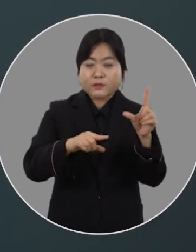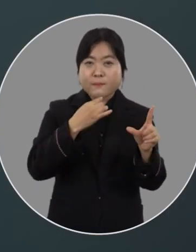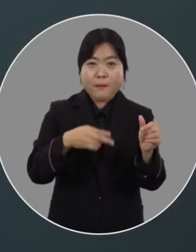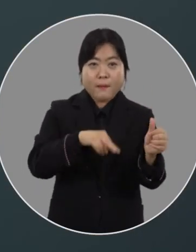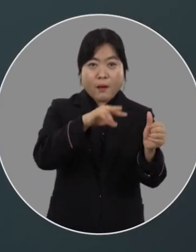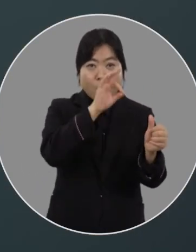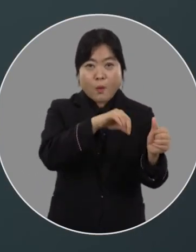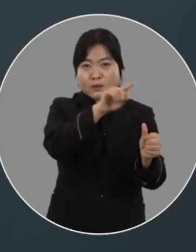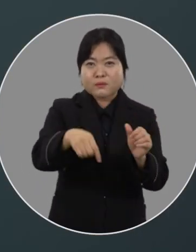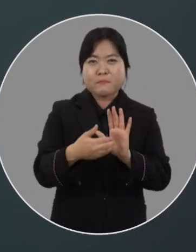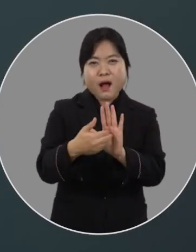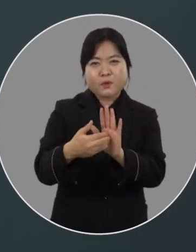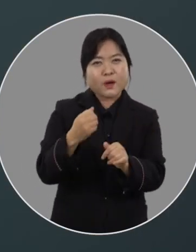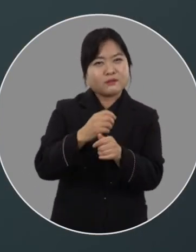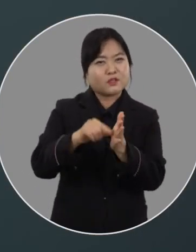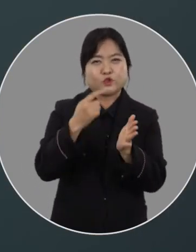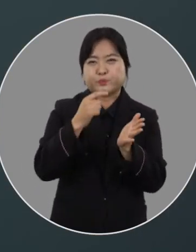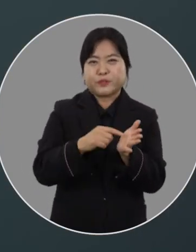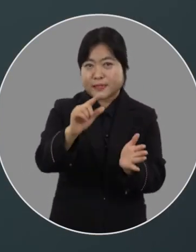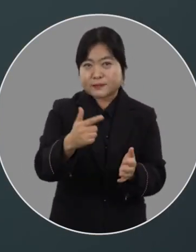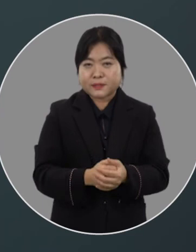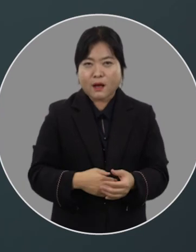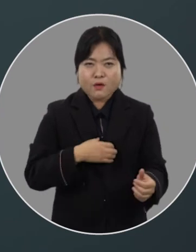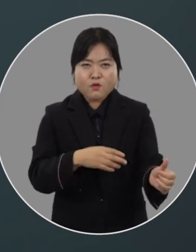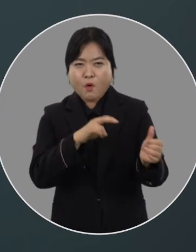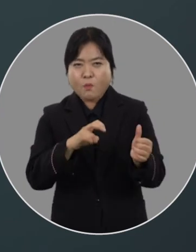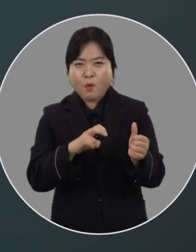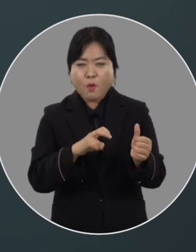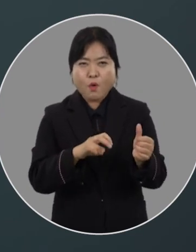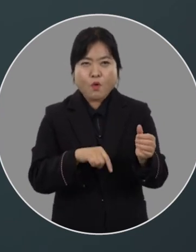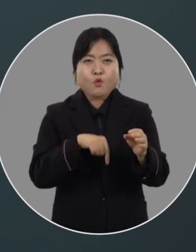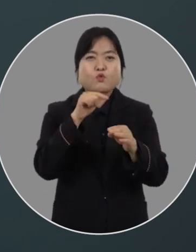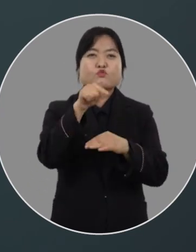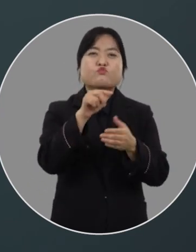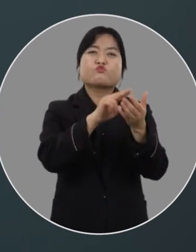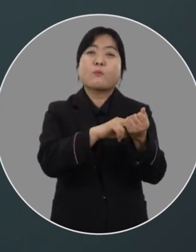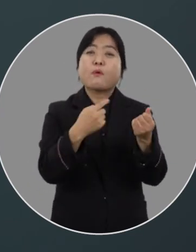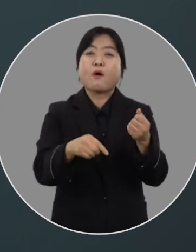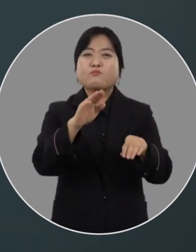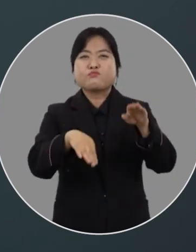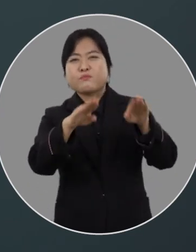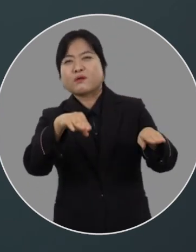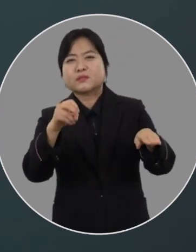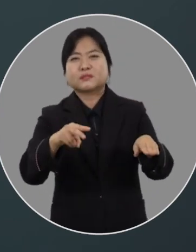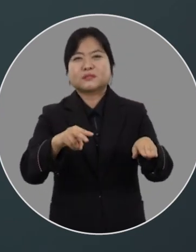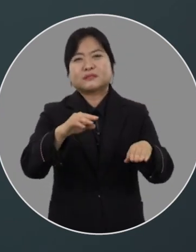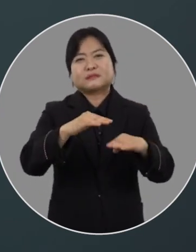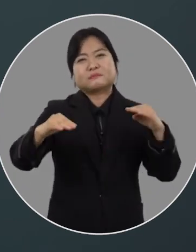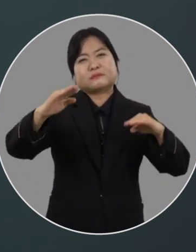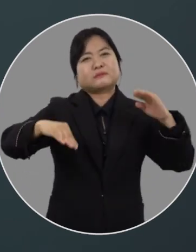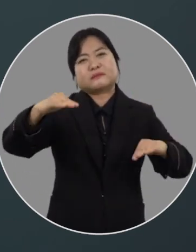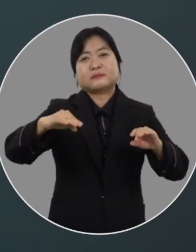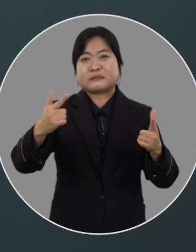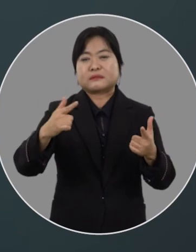현상만을 바라보면서 이것을 막으려 할 때는 쉽지 않습니다. 혐오의 뒤에는 꼭 불평등과 차별이라고 하는 사회적인